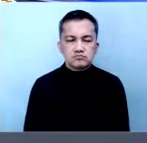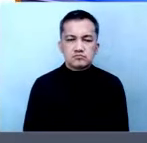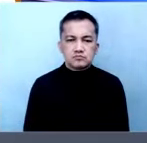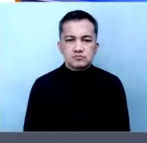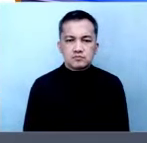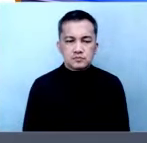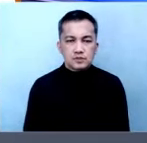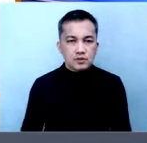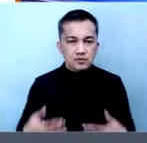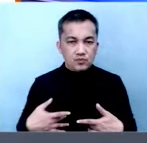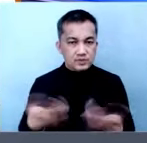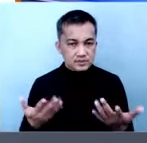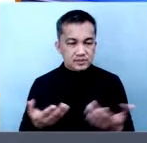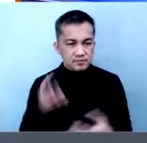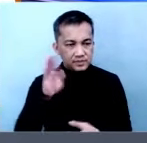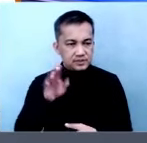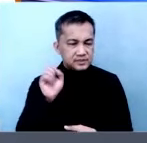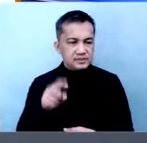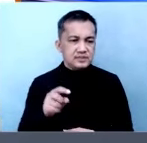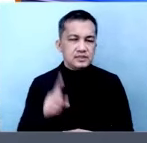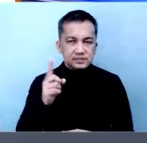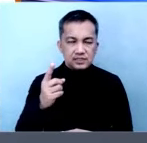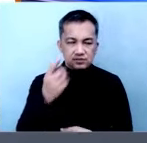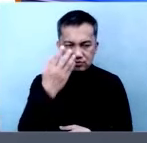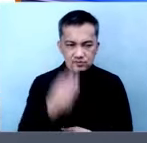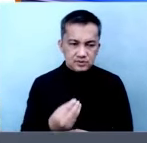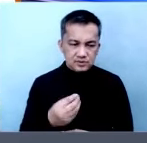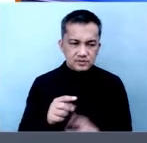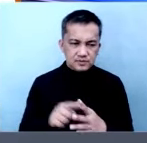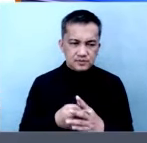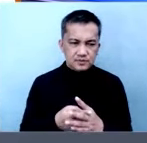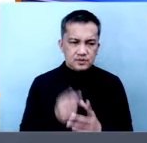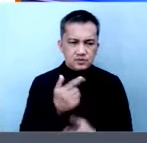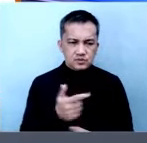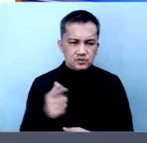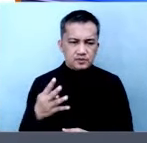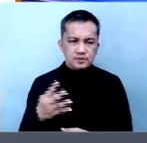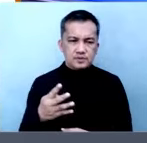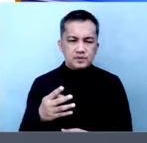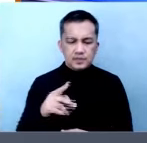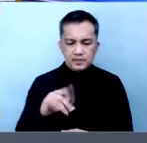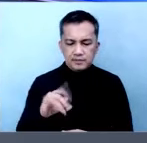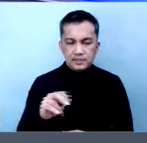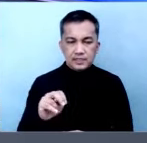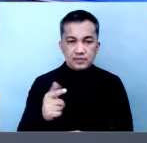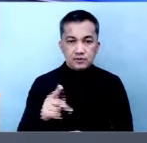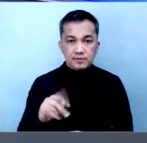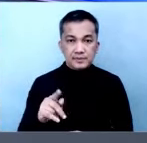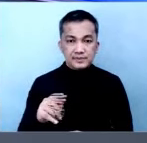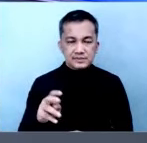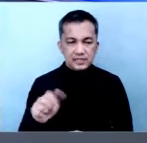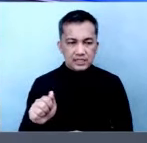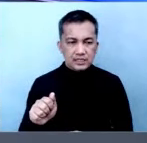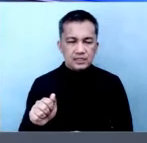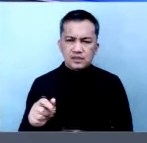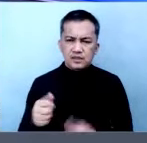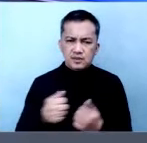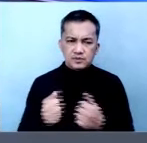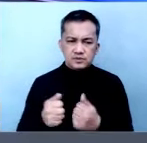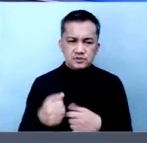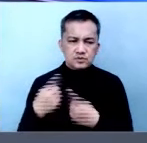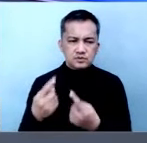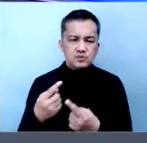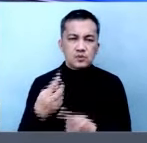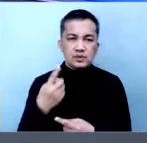Pambansa, mga kapatid. Isang tulog na lang, mag-uumpisa na ang 2024 Palarong Pambansa. Ang kompetisyon na halos isang taong